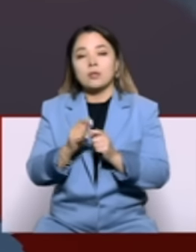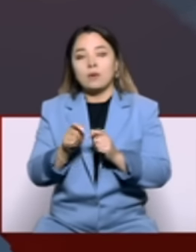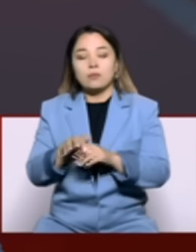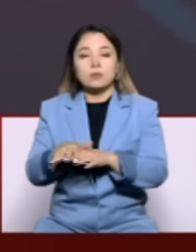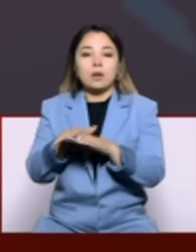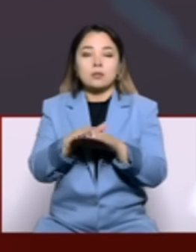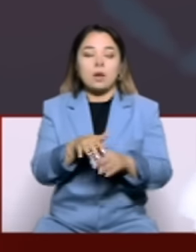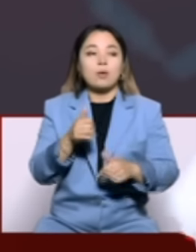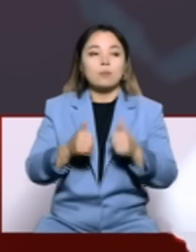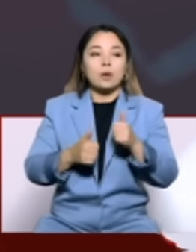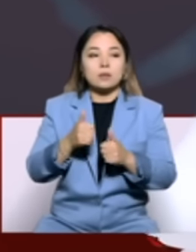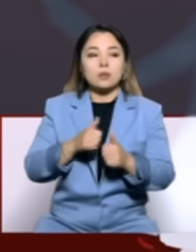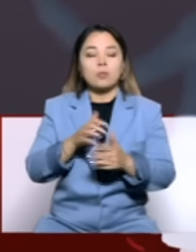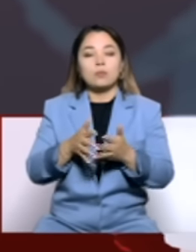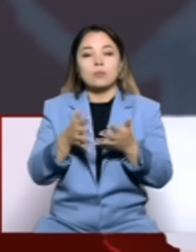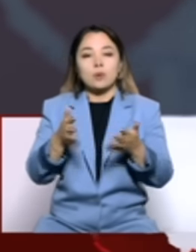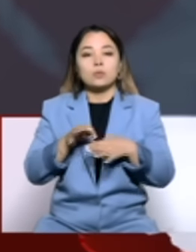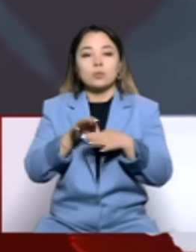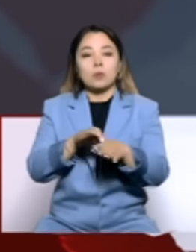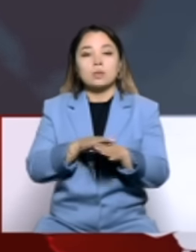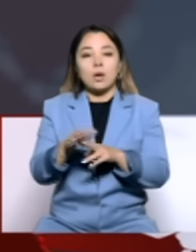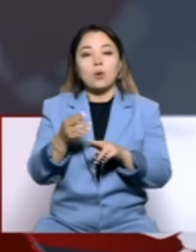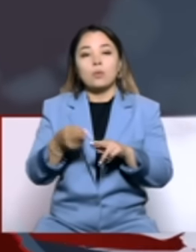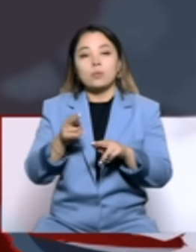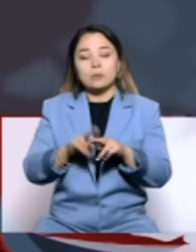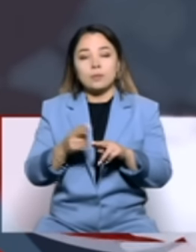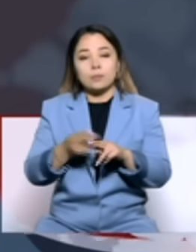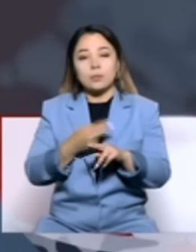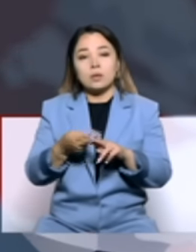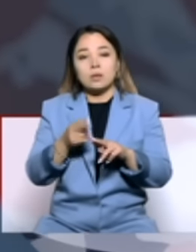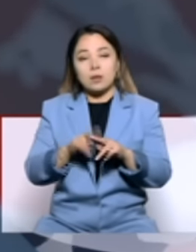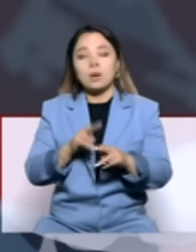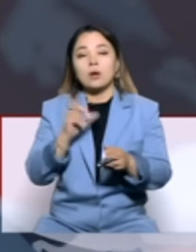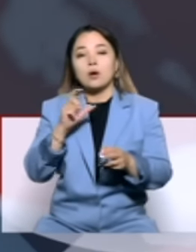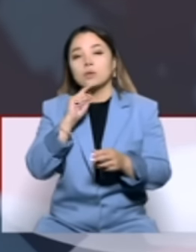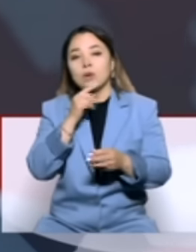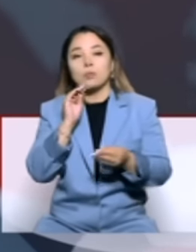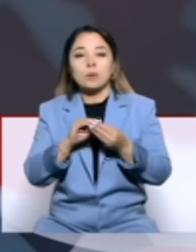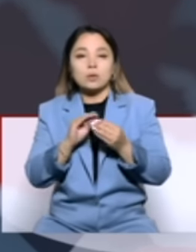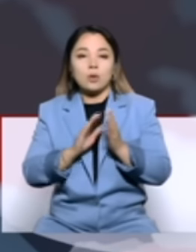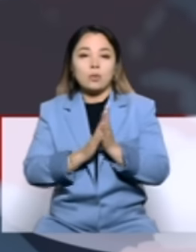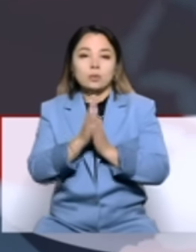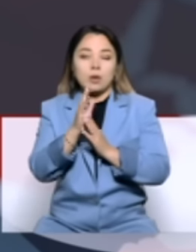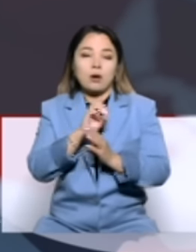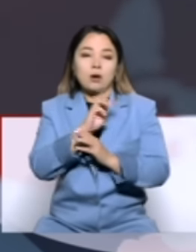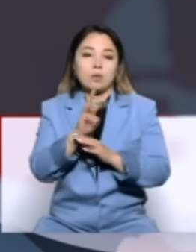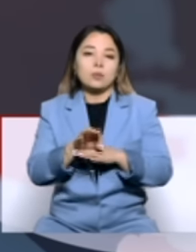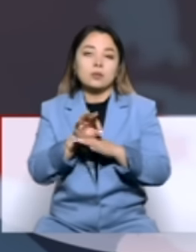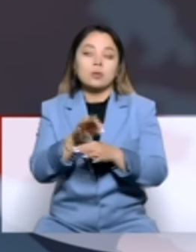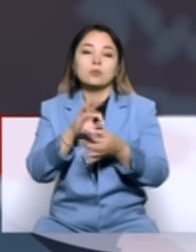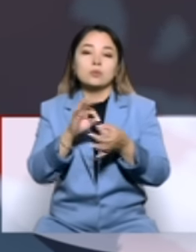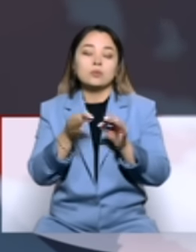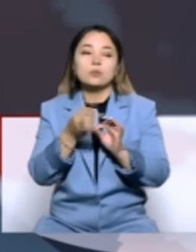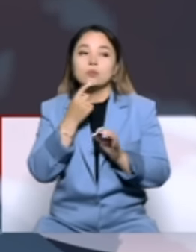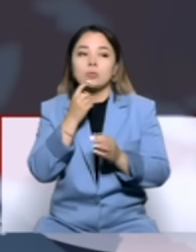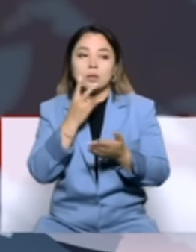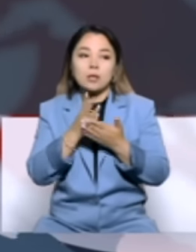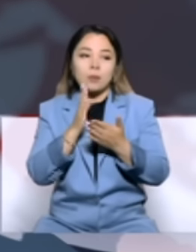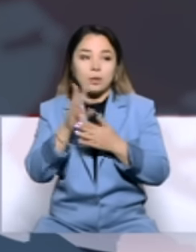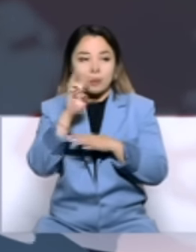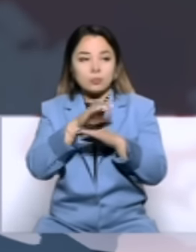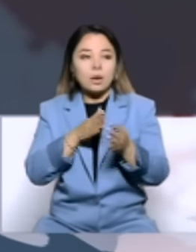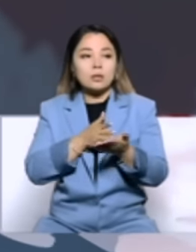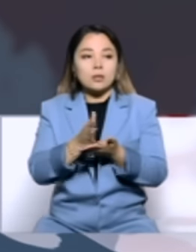инвестиция үшін бәсеке қатты жүріп жатыр. Ал онсыз тұрақты экономикалық өсімді қамтамасыз ету қиын. Мемлекеттің